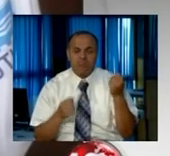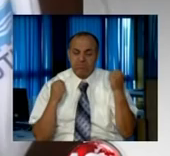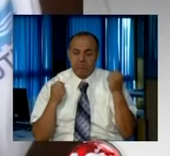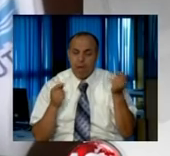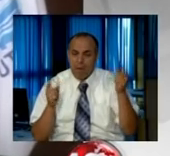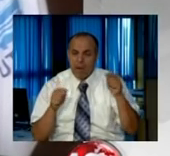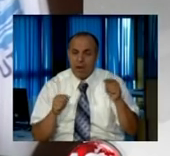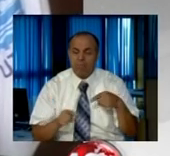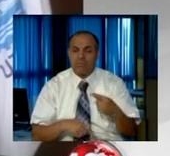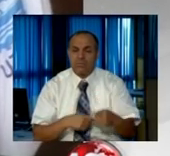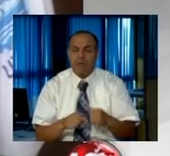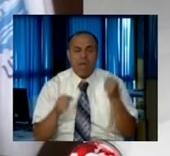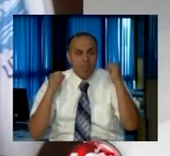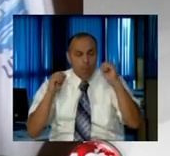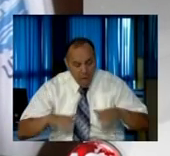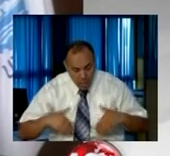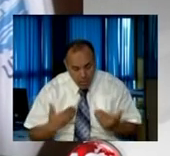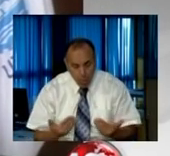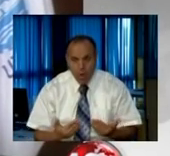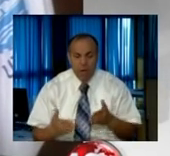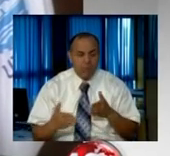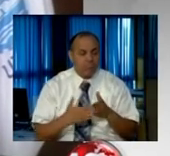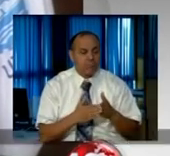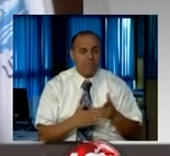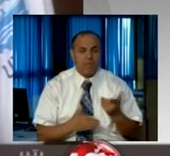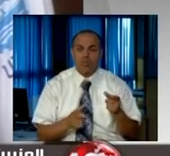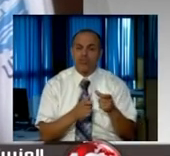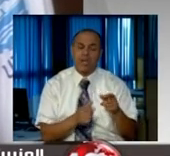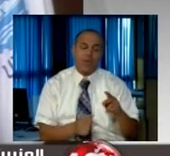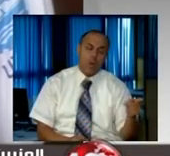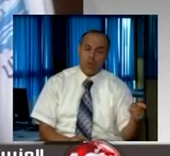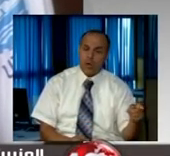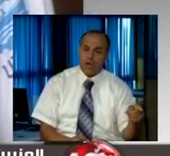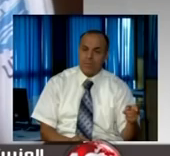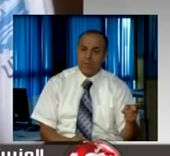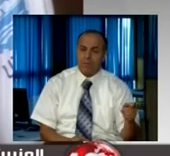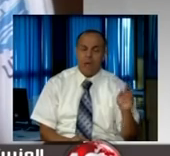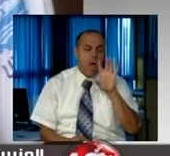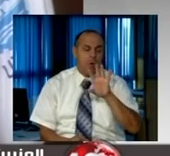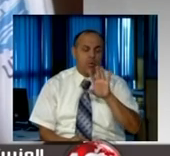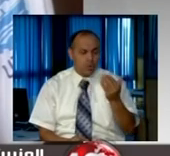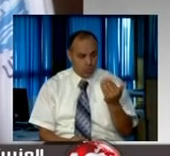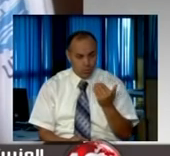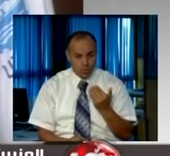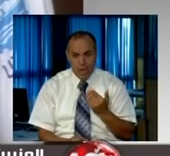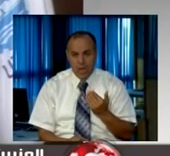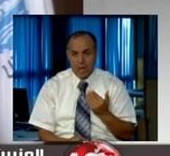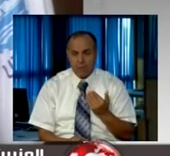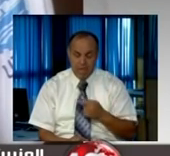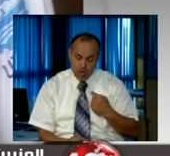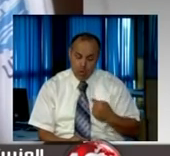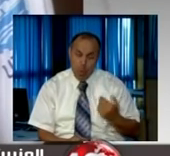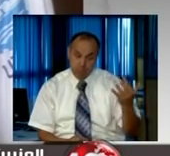بصفة مستمرة منذ الثورة، فما المزاحمة الغير شريفة من المؤسسات الآسيوية اللي هي قاعدة تزاحم فينا